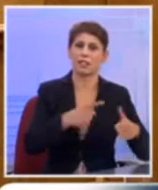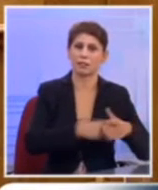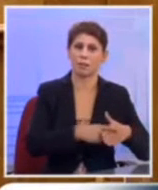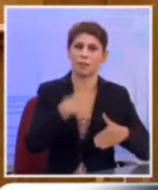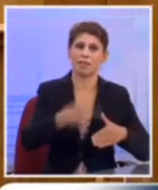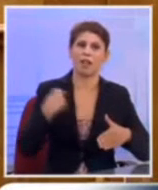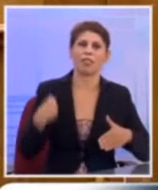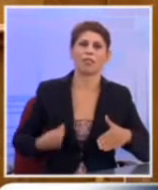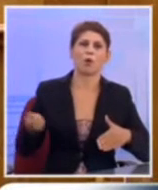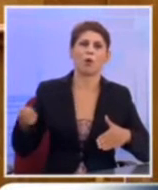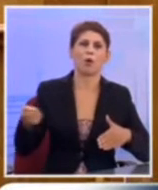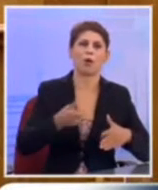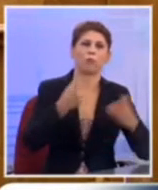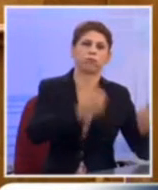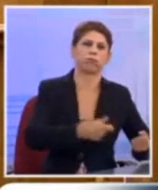το δημόσιο χρέος.